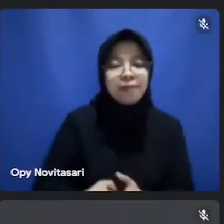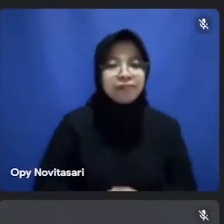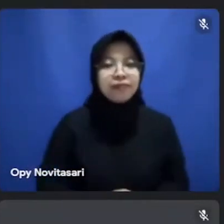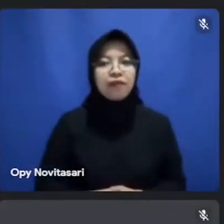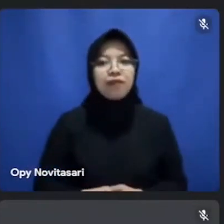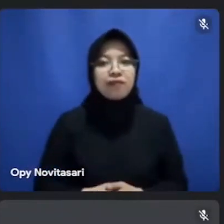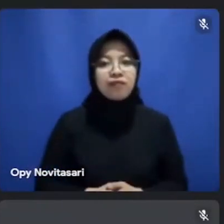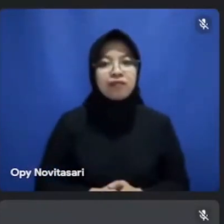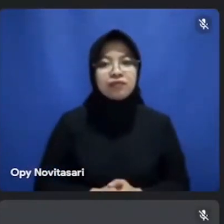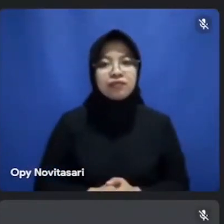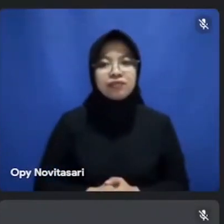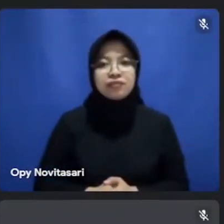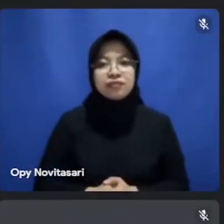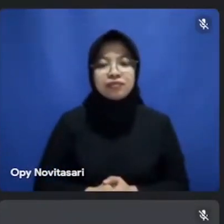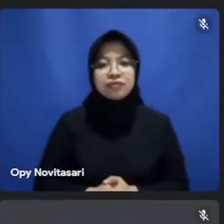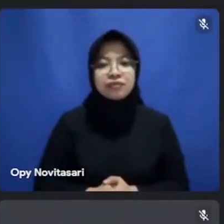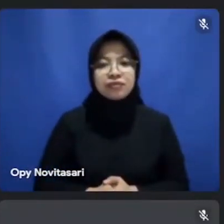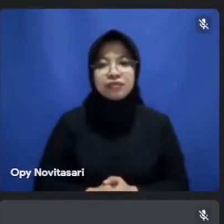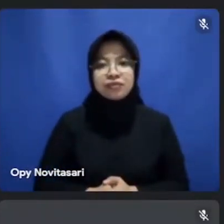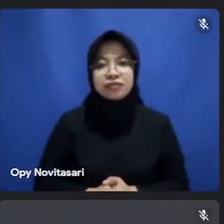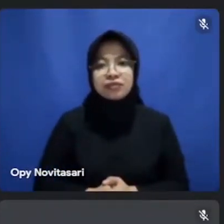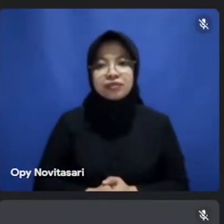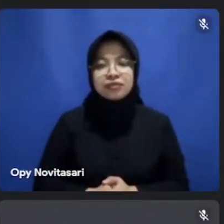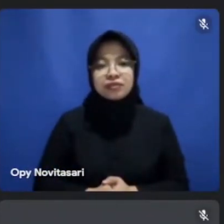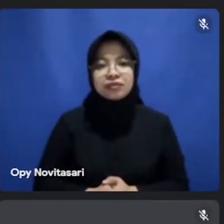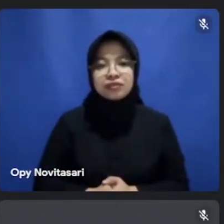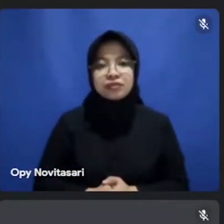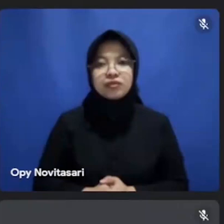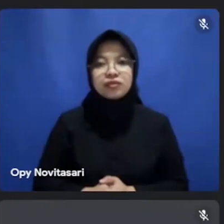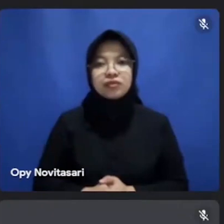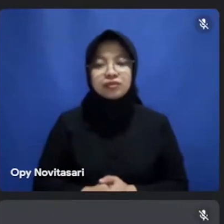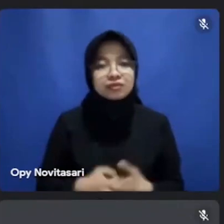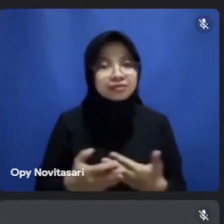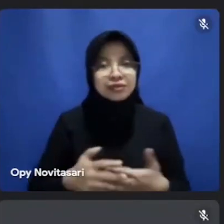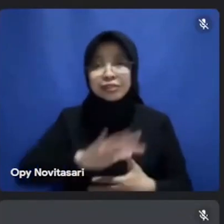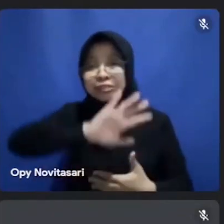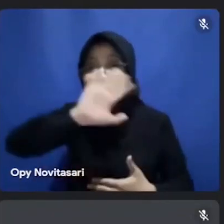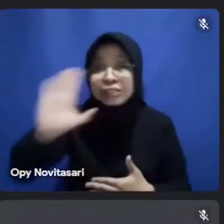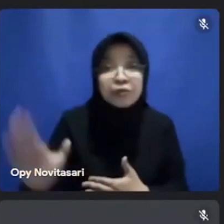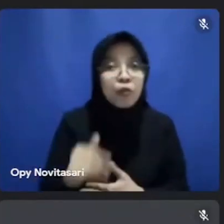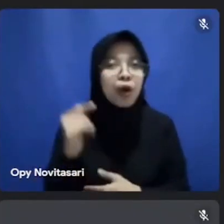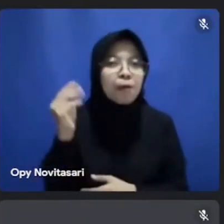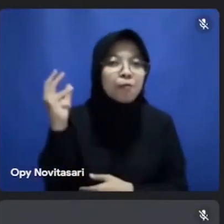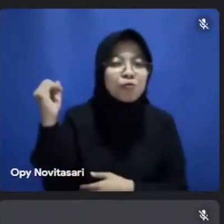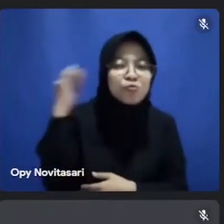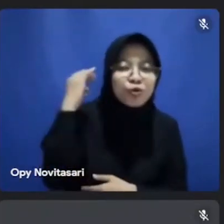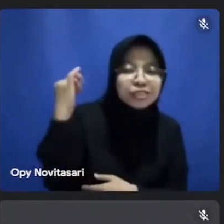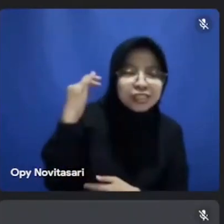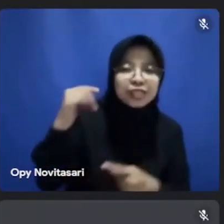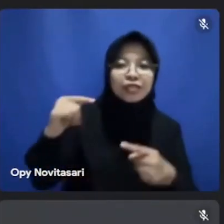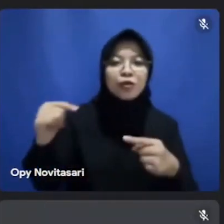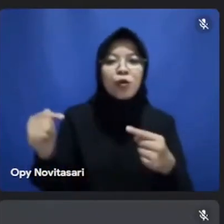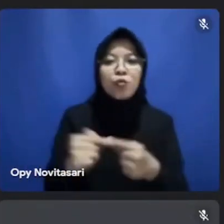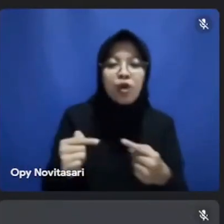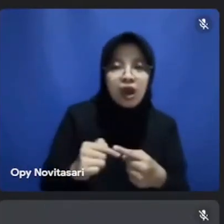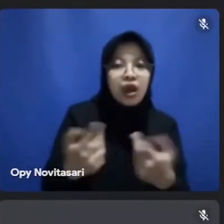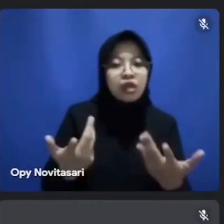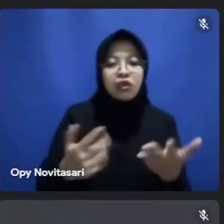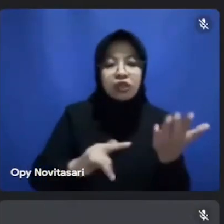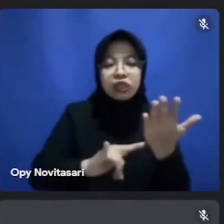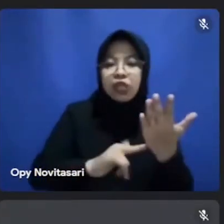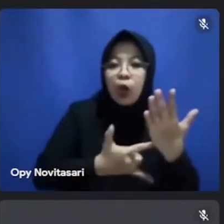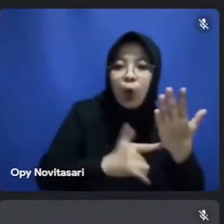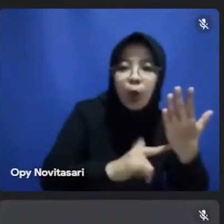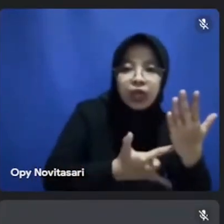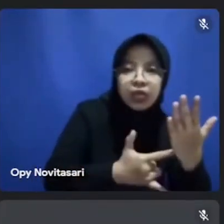musik dan semua yang berkaitan dengan bunyi seperti desain berbasis teknologi eh